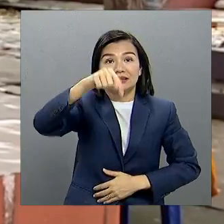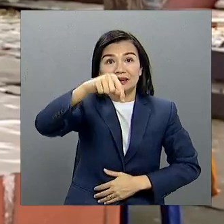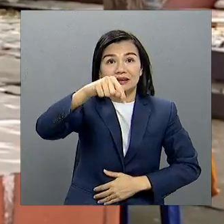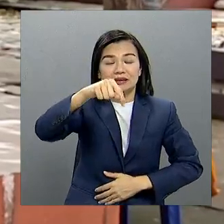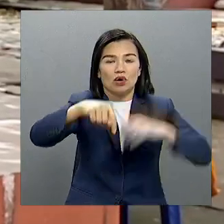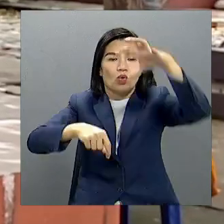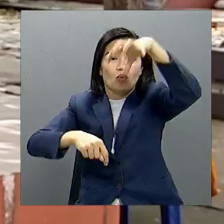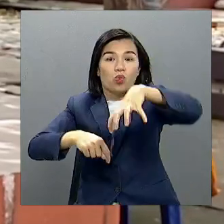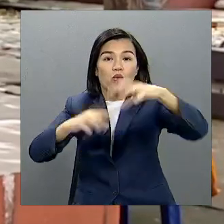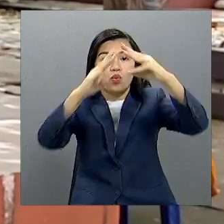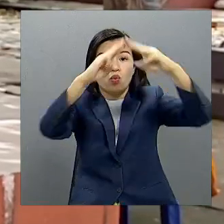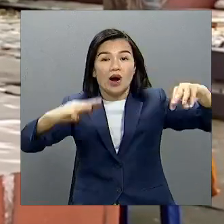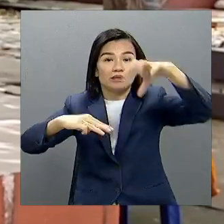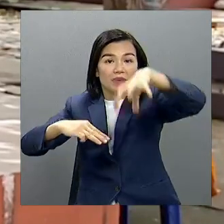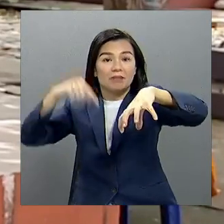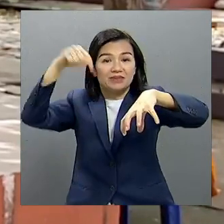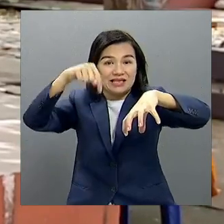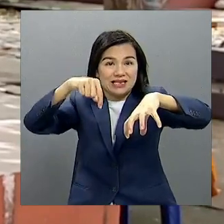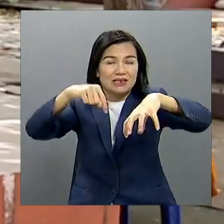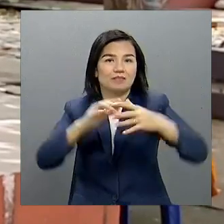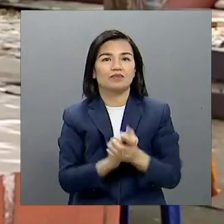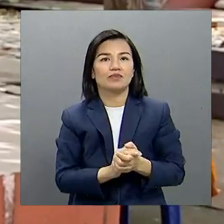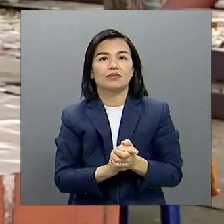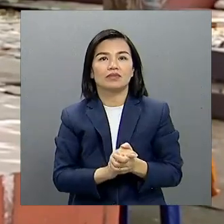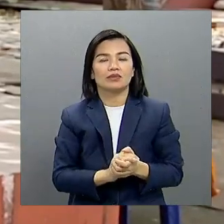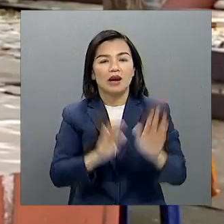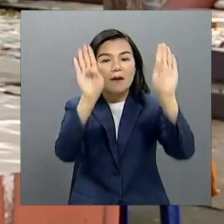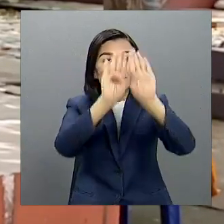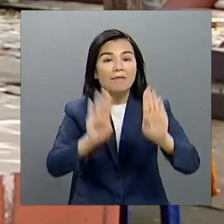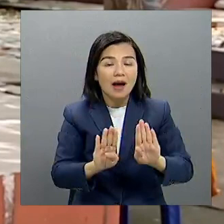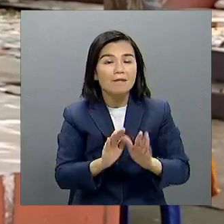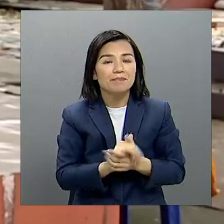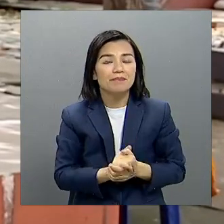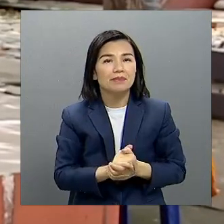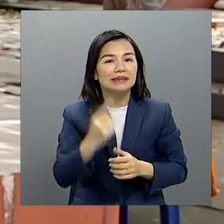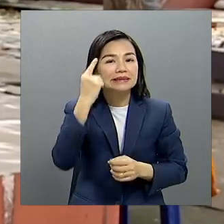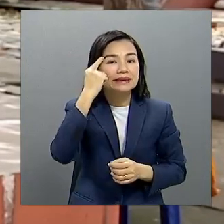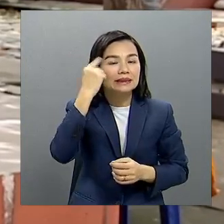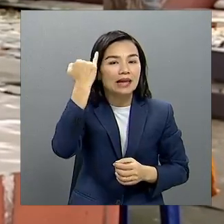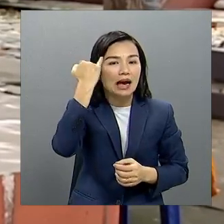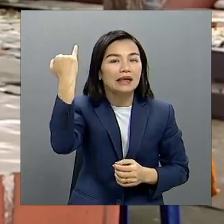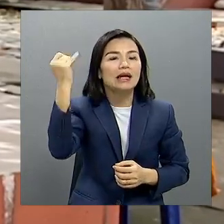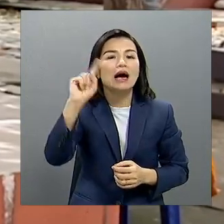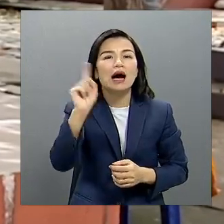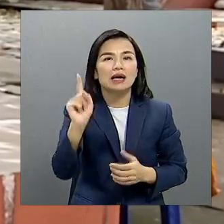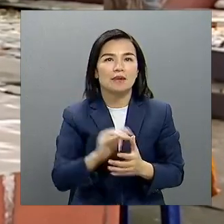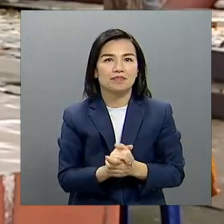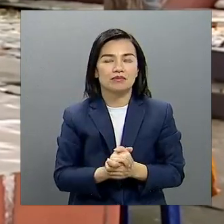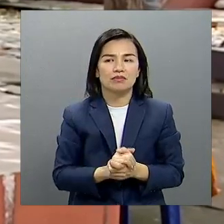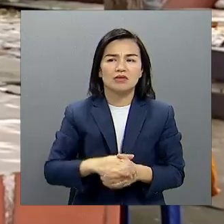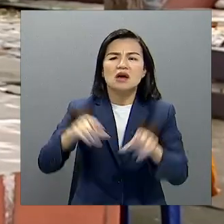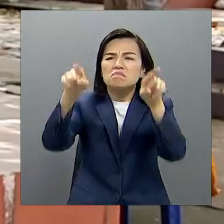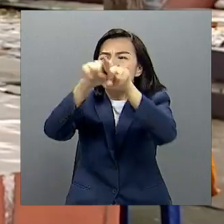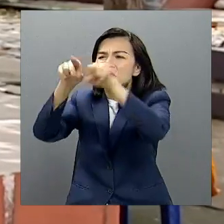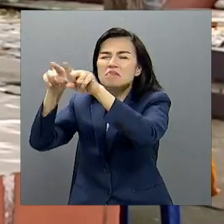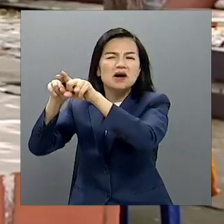โบสถวัดเพียสายแห่งนี้ก็เป็นการคิดที่ไม่อยากให้ซ้ำที่อื่นของ